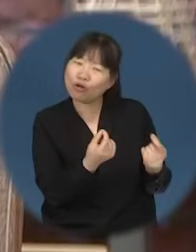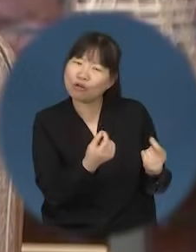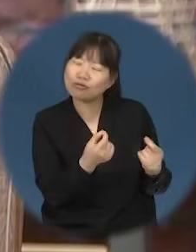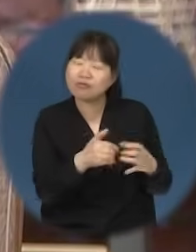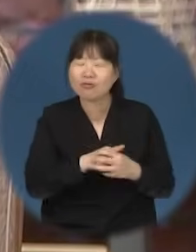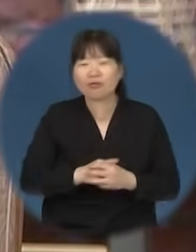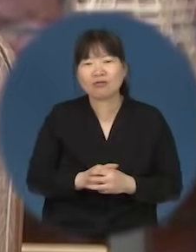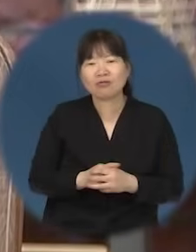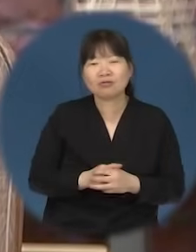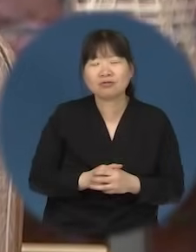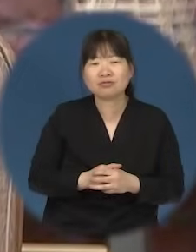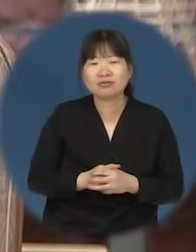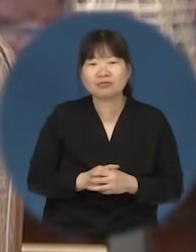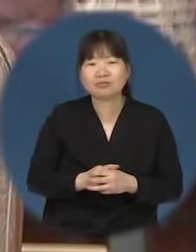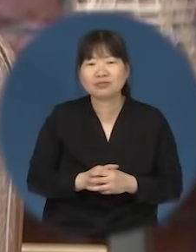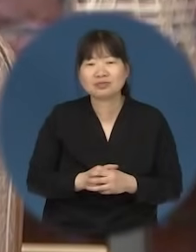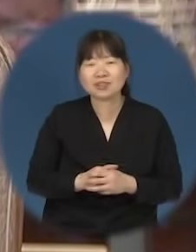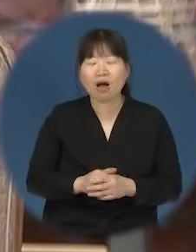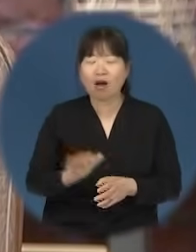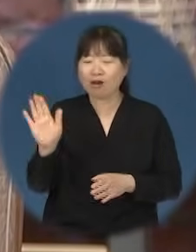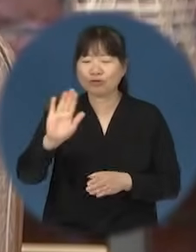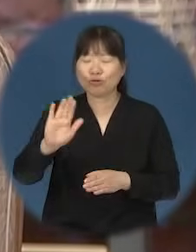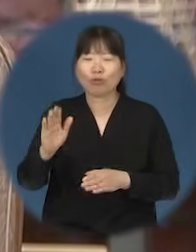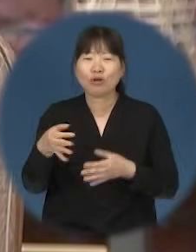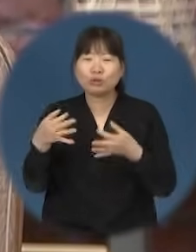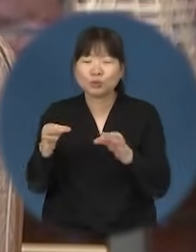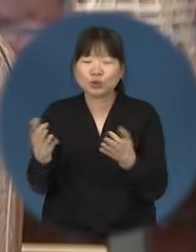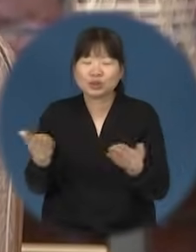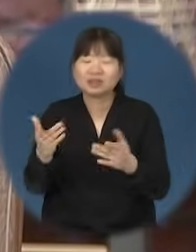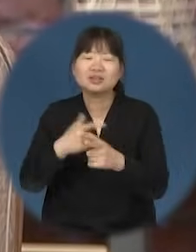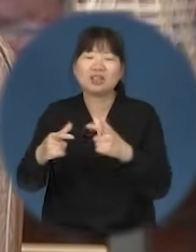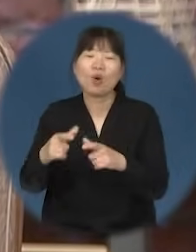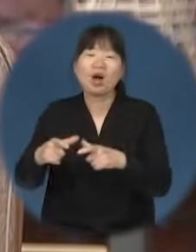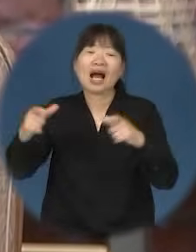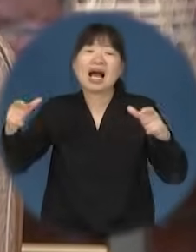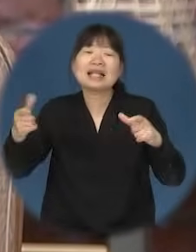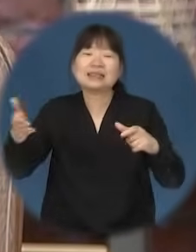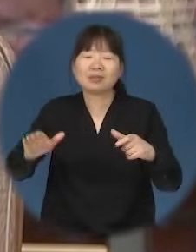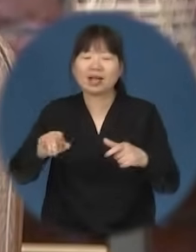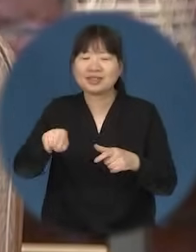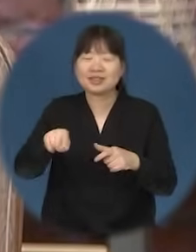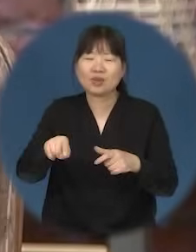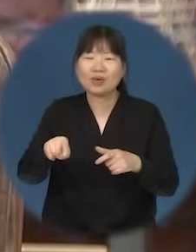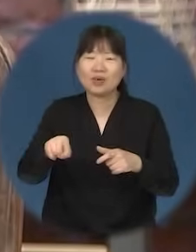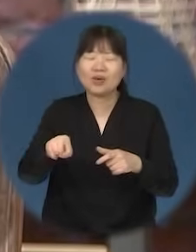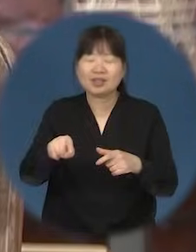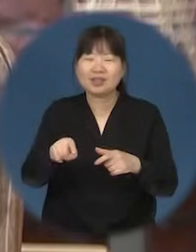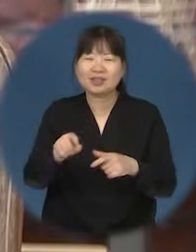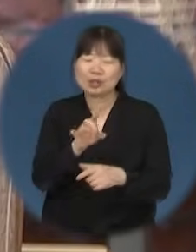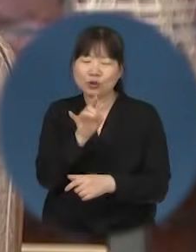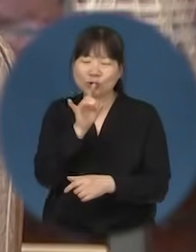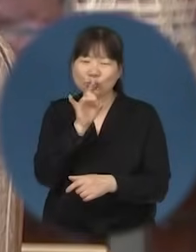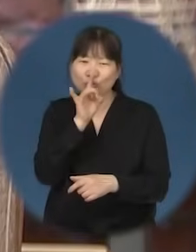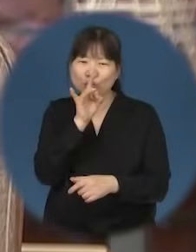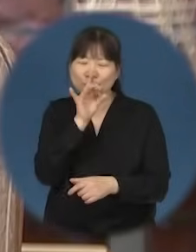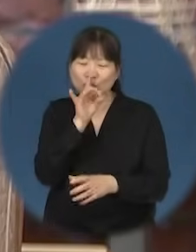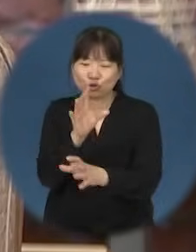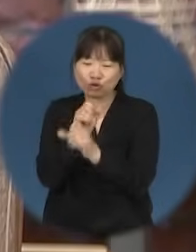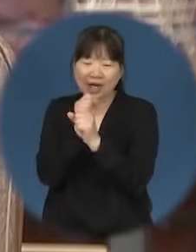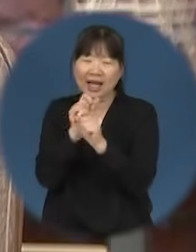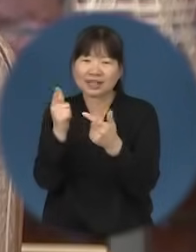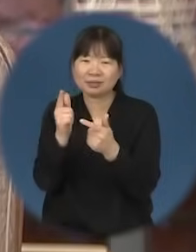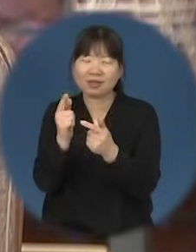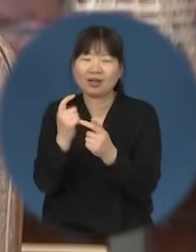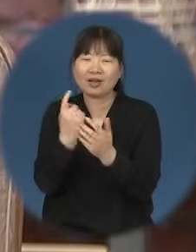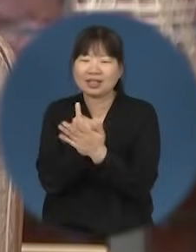업이 자체는 더 확장이 될 것 같고요. 그걸 하는 주체가 그렇죠. 예, 중앙화냐 탈중앙화냐 또는